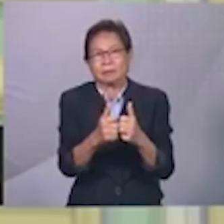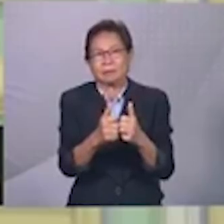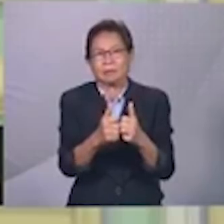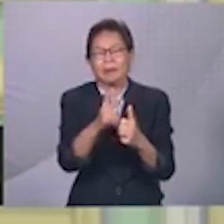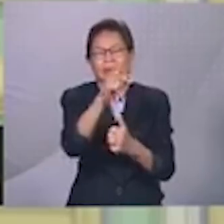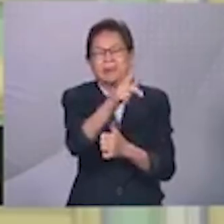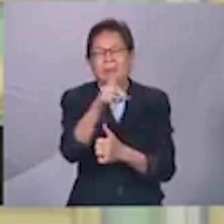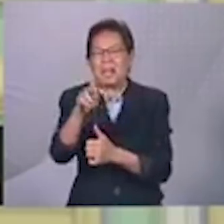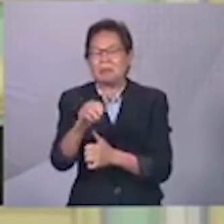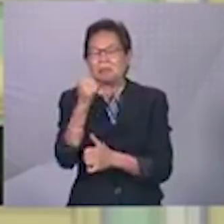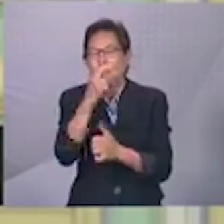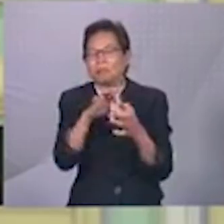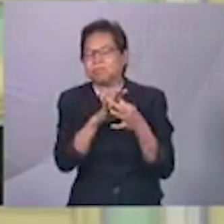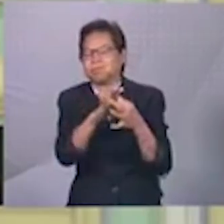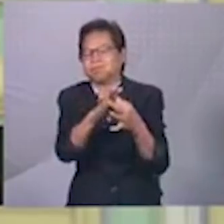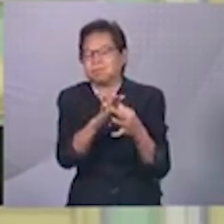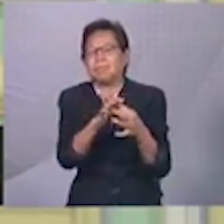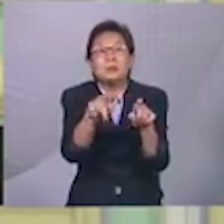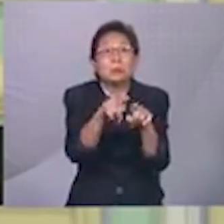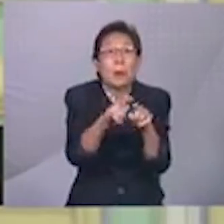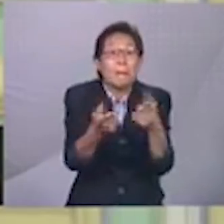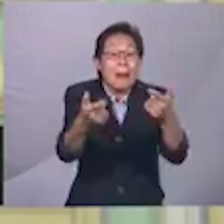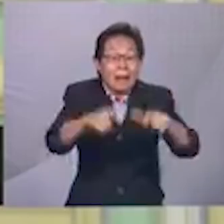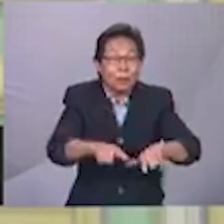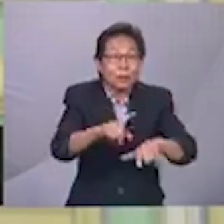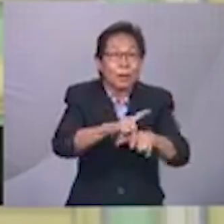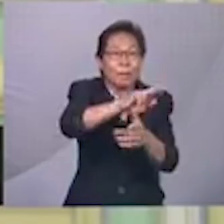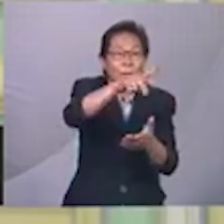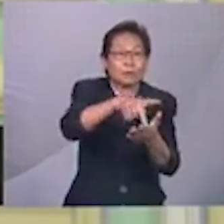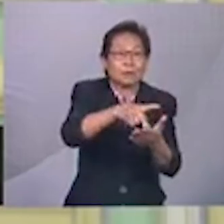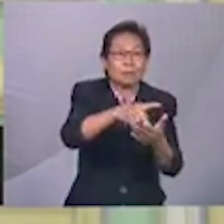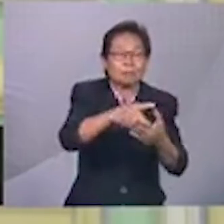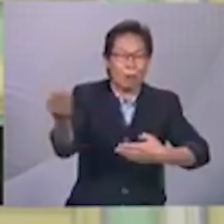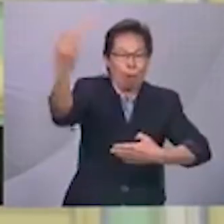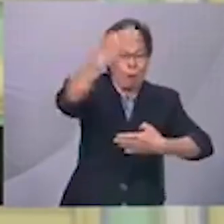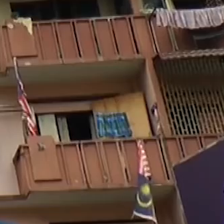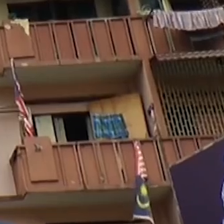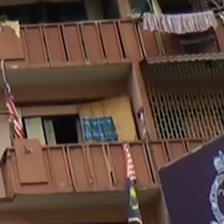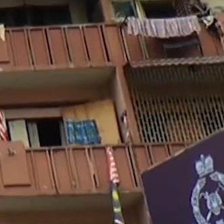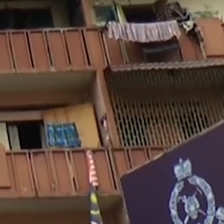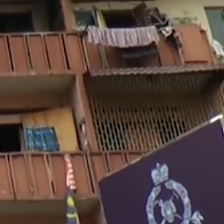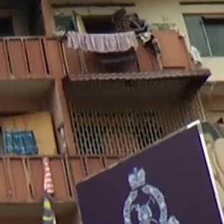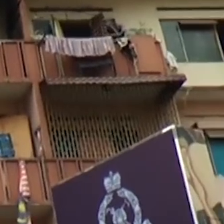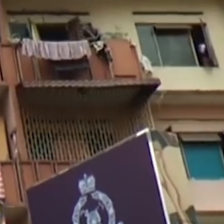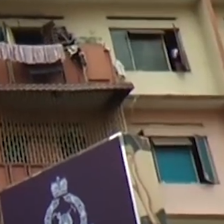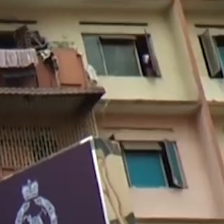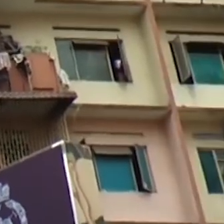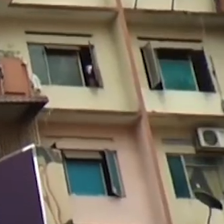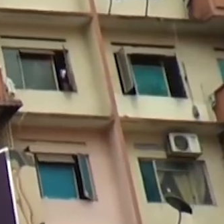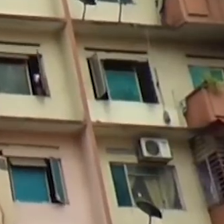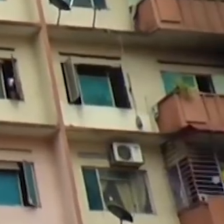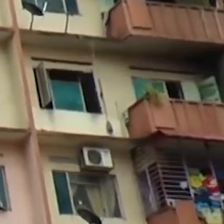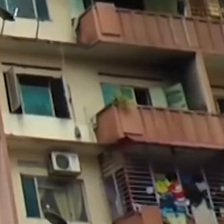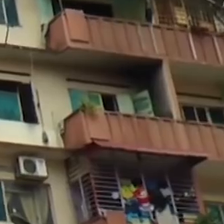Kementerian Kesihatan. Misalnya yang berlaku di pusat kuarantin seperti yang disebut semalam. Hari ini mesyuarat memutuskan